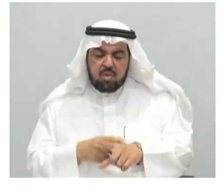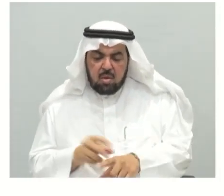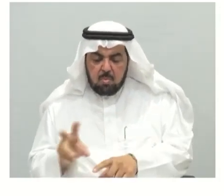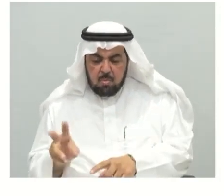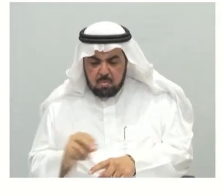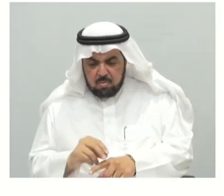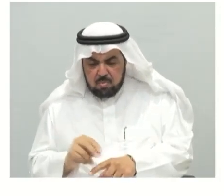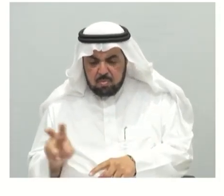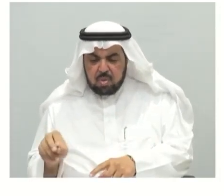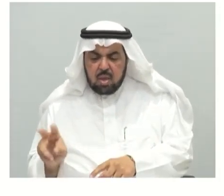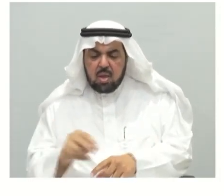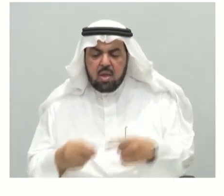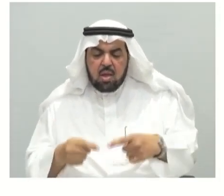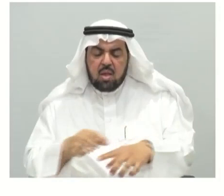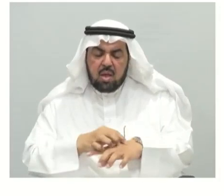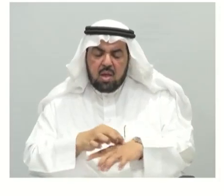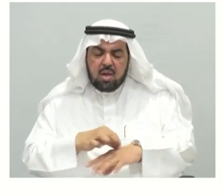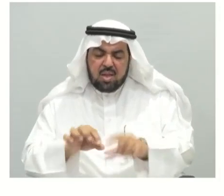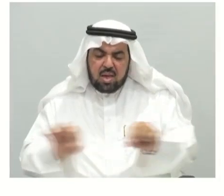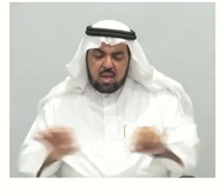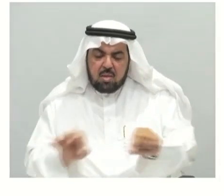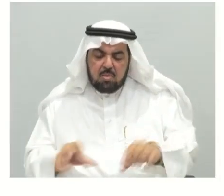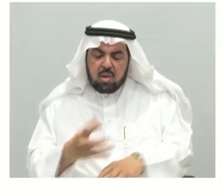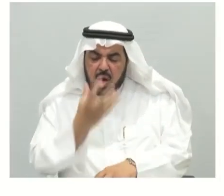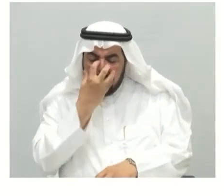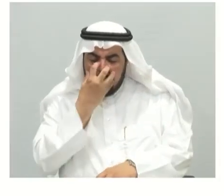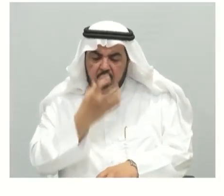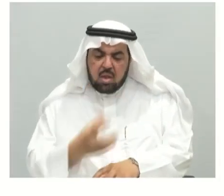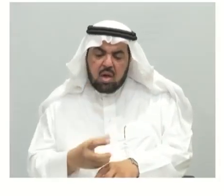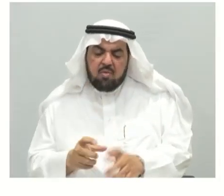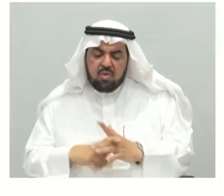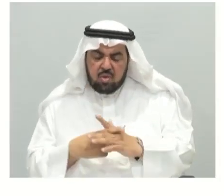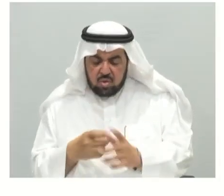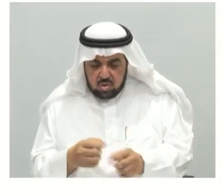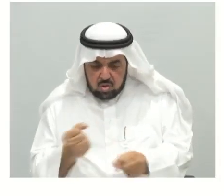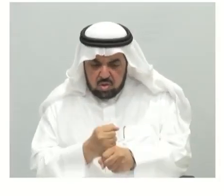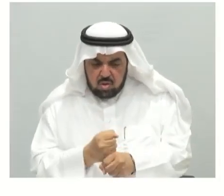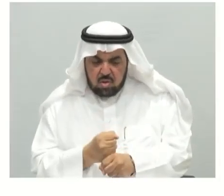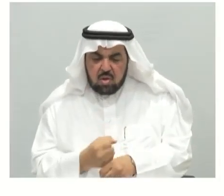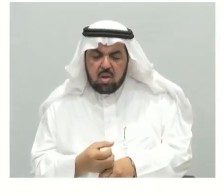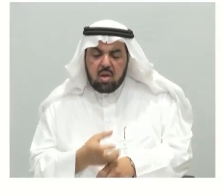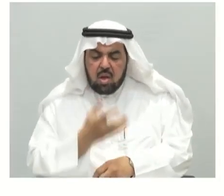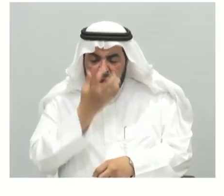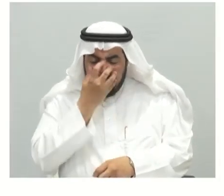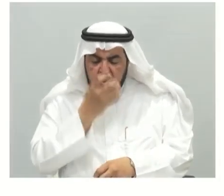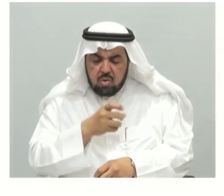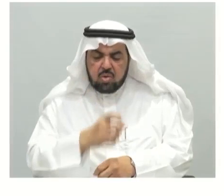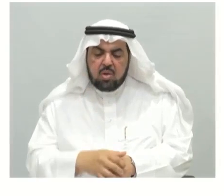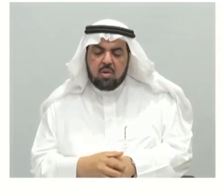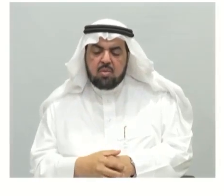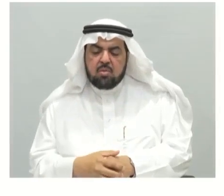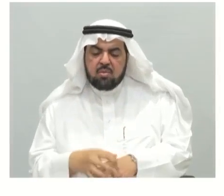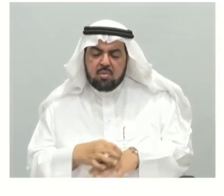وما الذي يقابله من اختراعات الانسان نلاحظ اجهزه التنفس التي تستخدم للتنفس